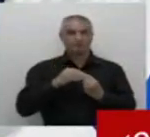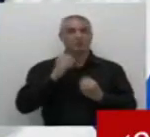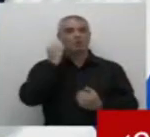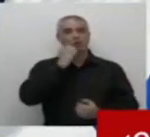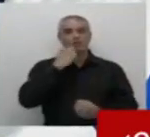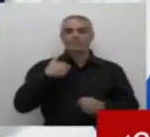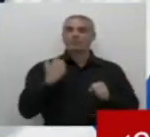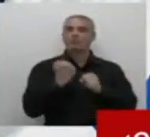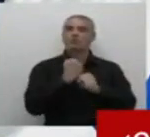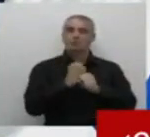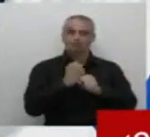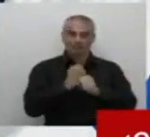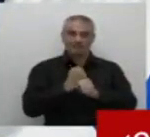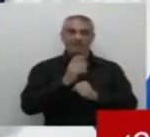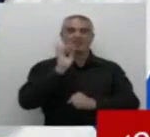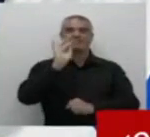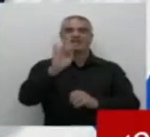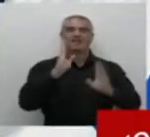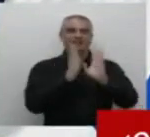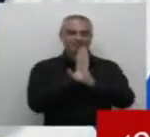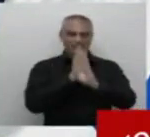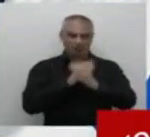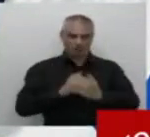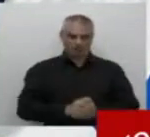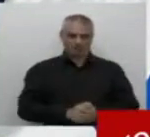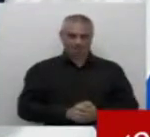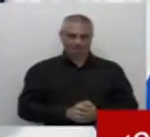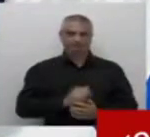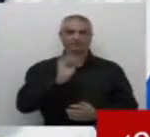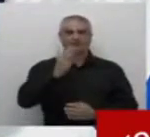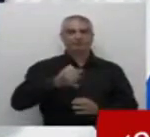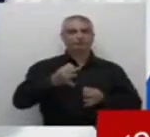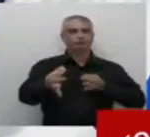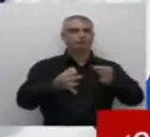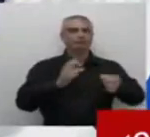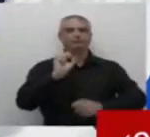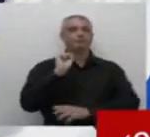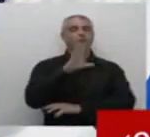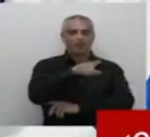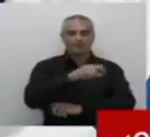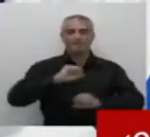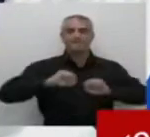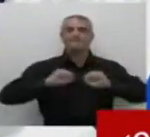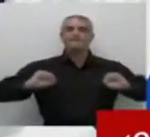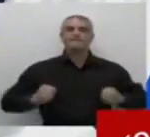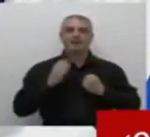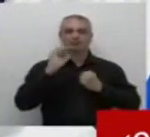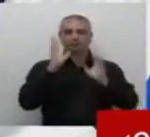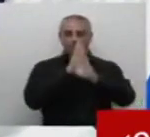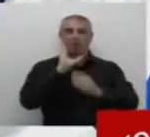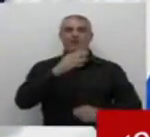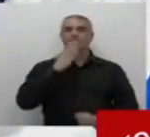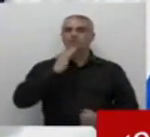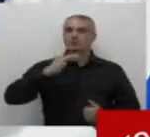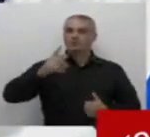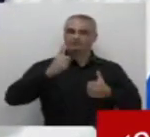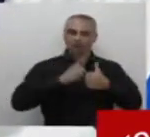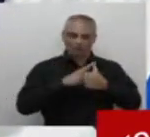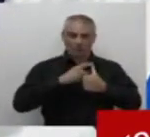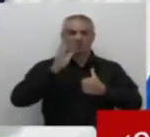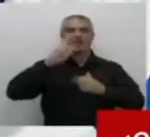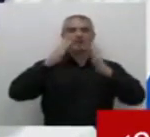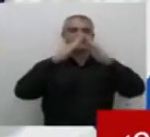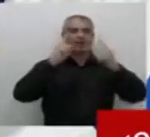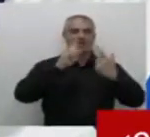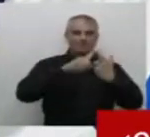جبهات اخرى كل يوم نعمل ضد الارهاب وضد وكلائه ونشطا